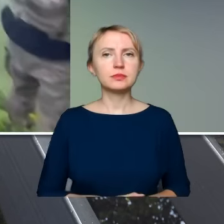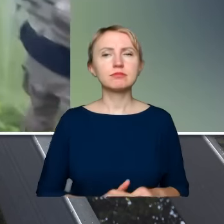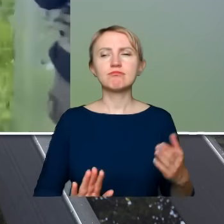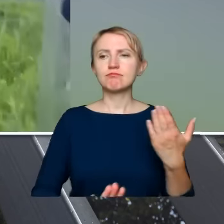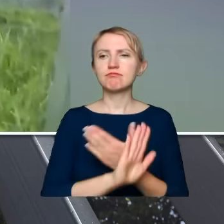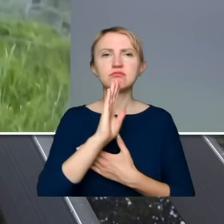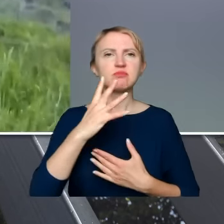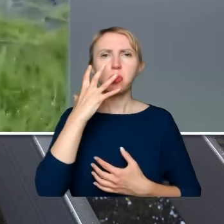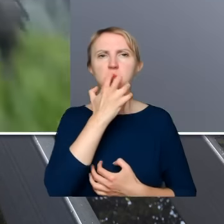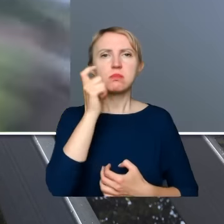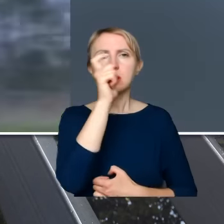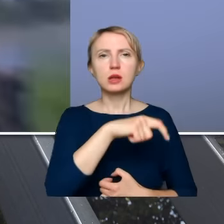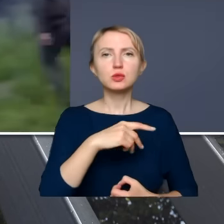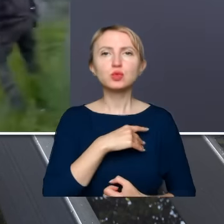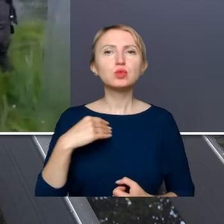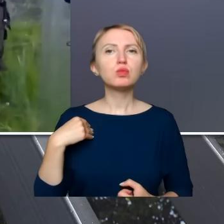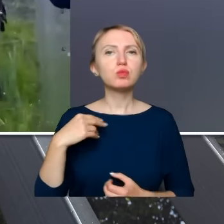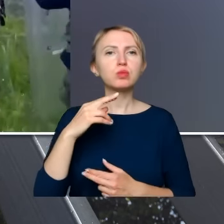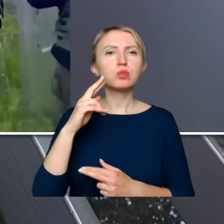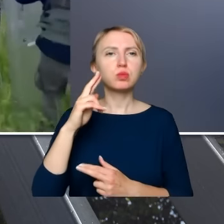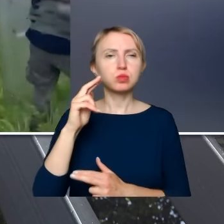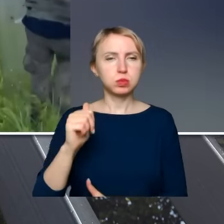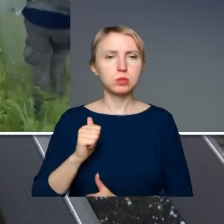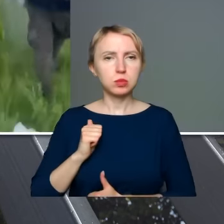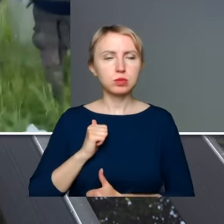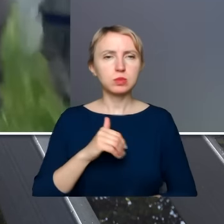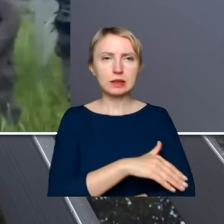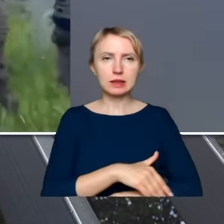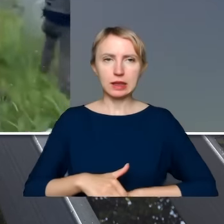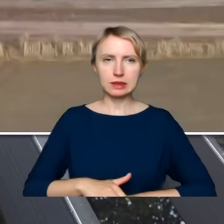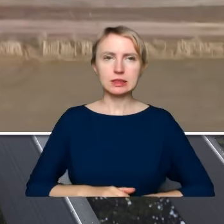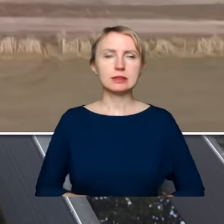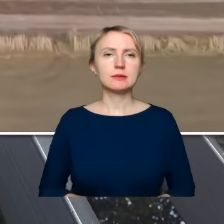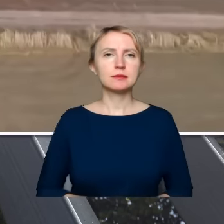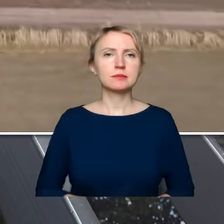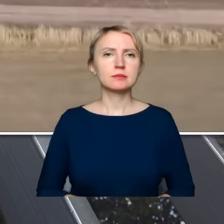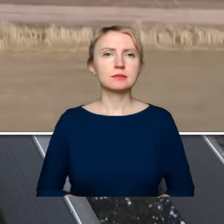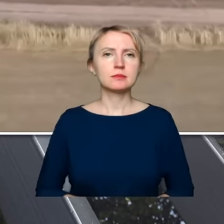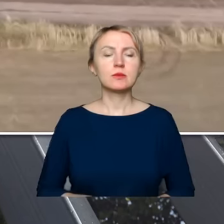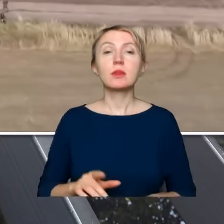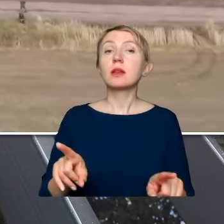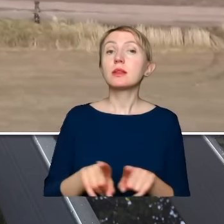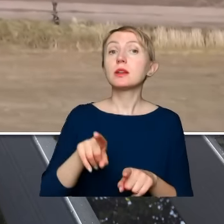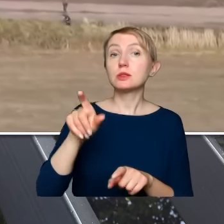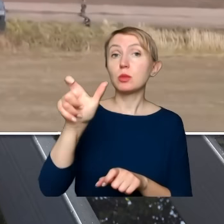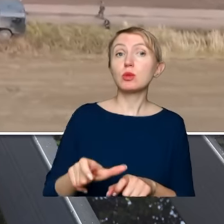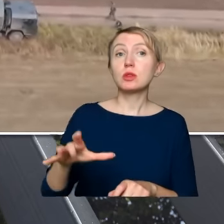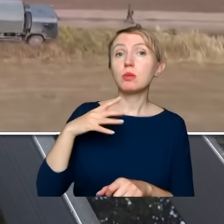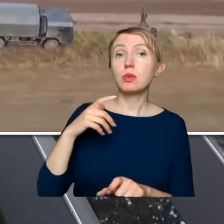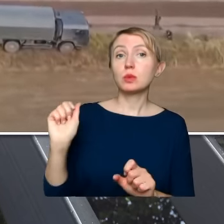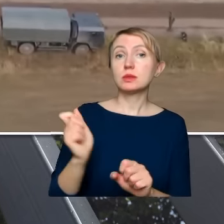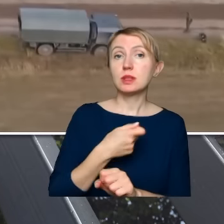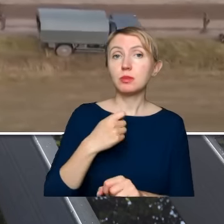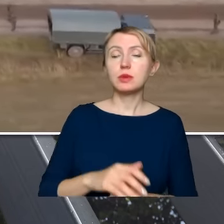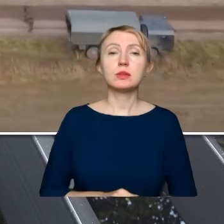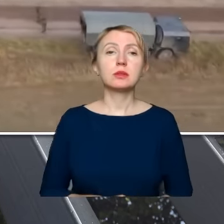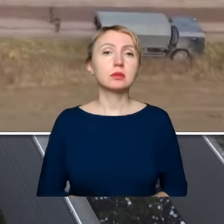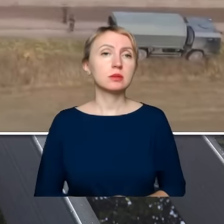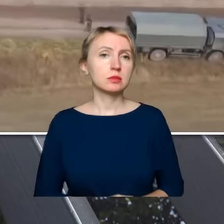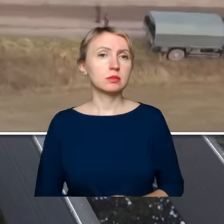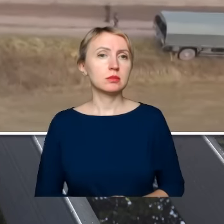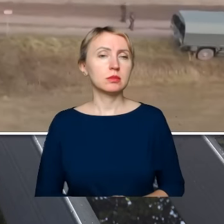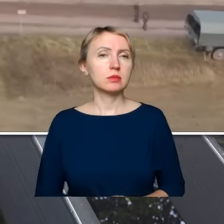znieważyła polskich pograniczników i która... Również tego, który został zabity. Tak, i teraz, która jest